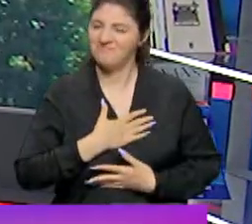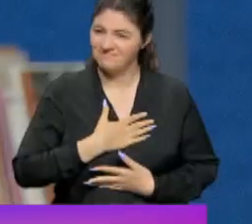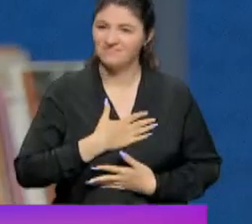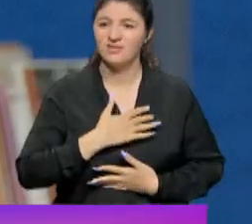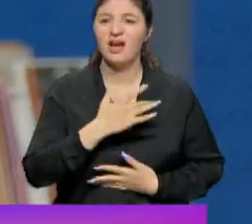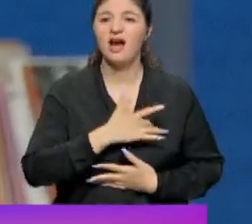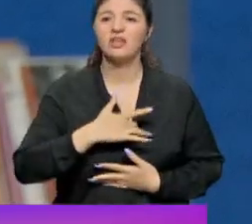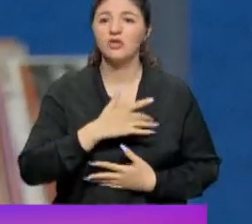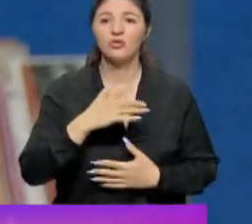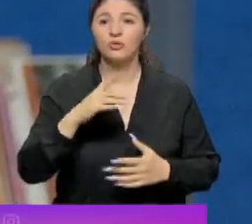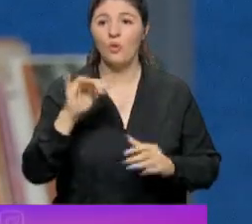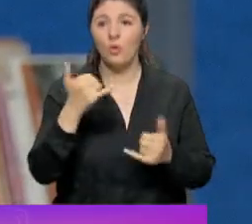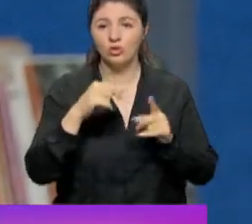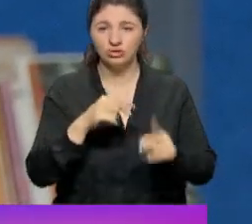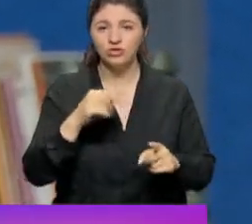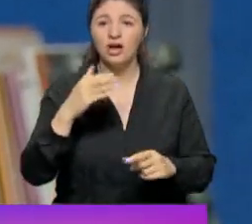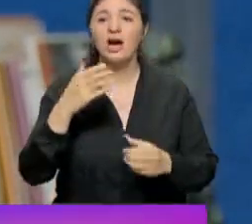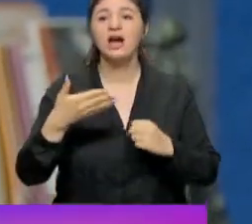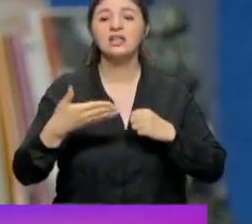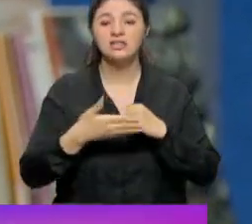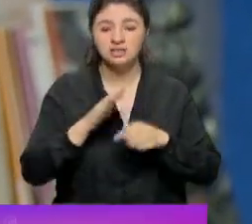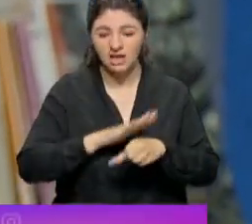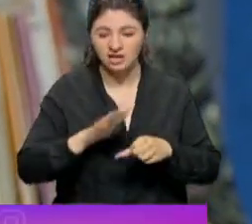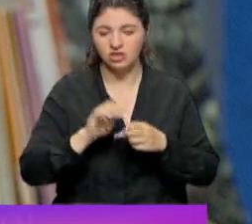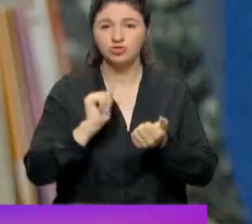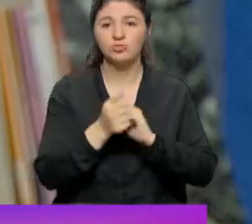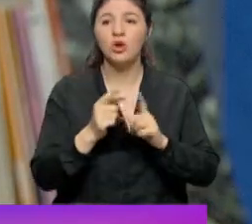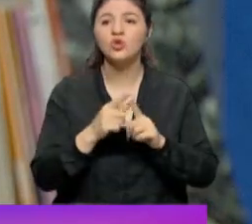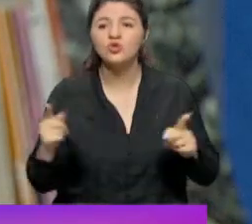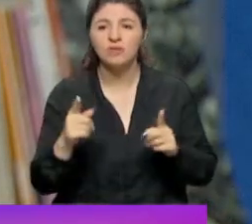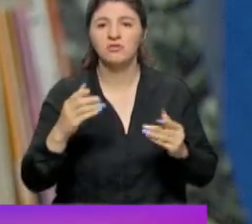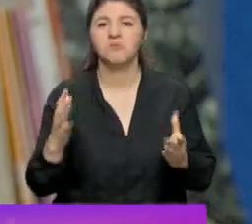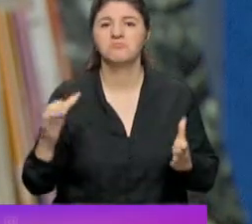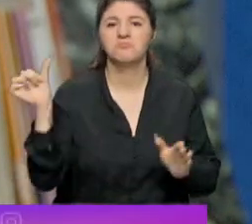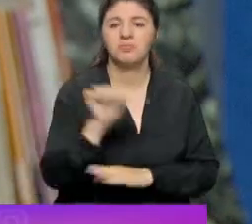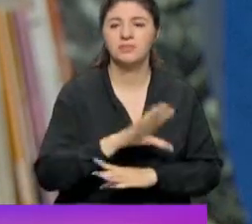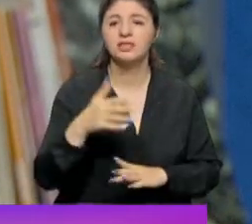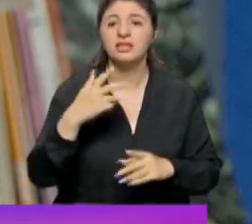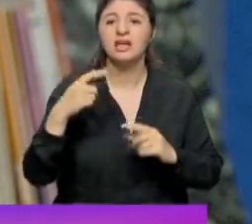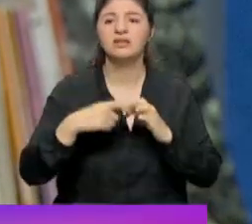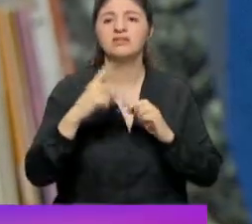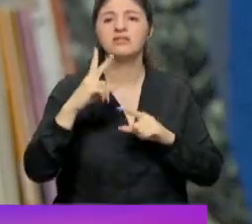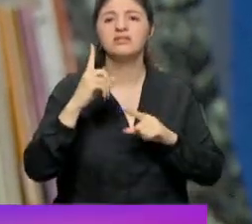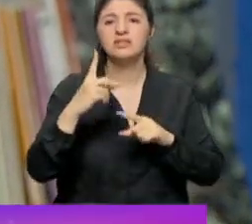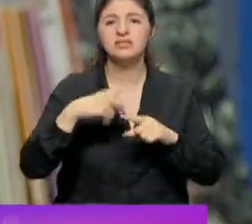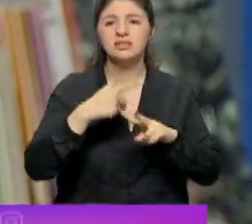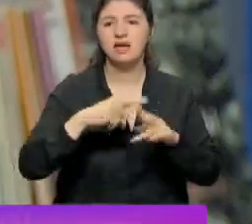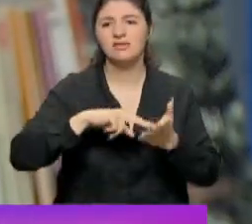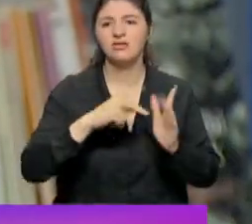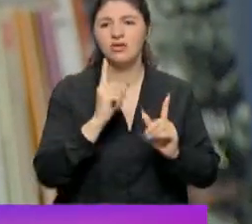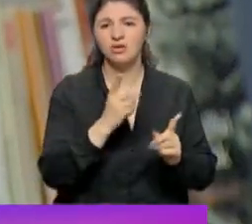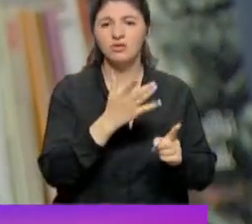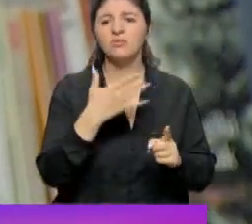Anadolu derbisiyle o Kayserispor Uzatma da yendi Rıza Çalımbay zaten beni çok takdir ettiğim çok